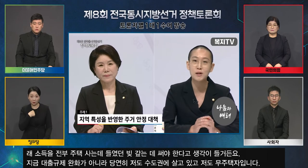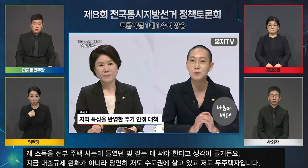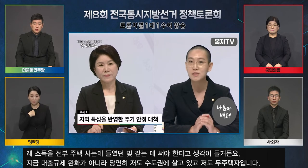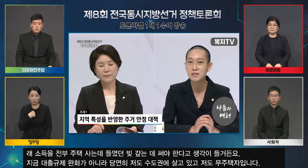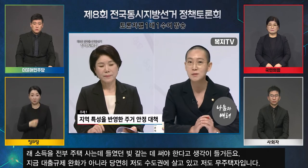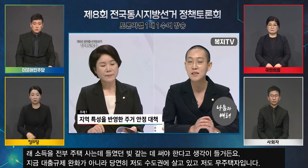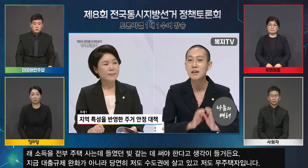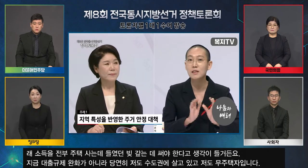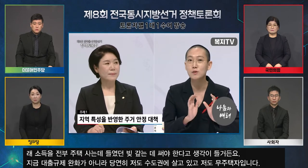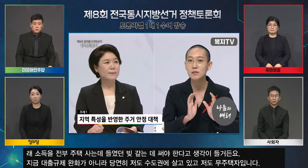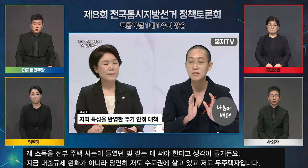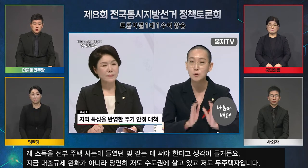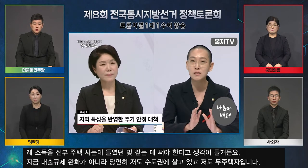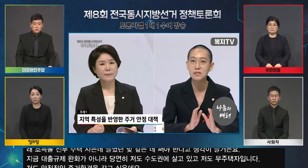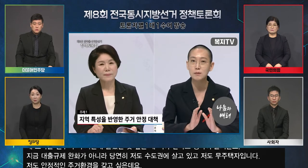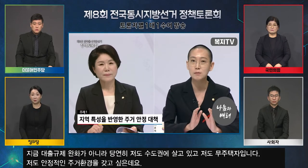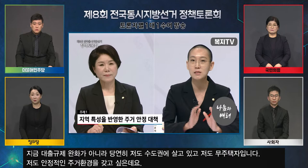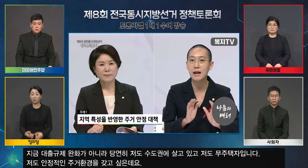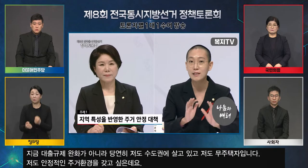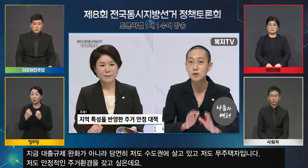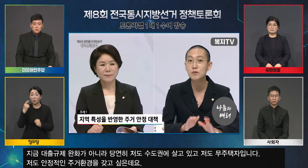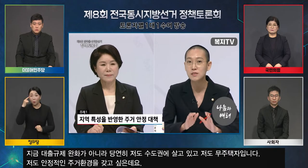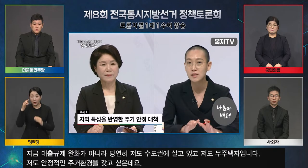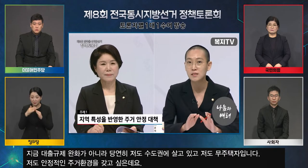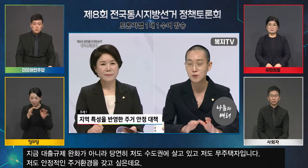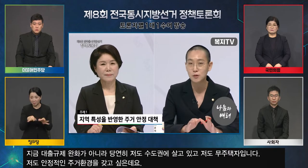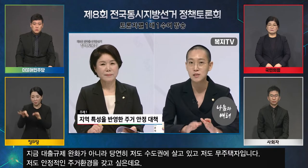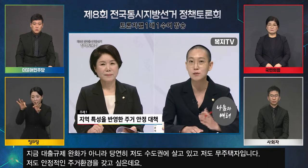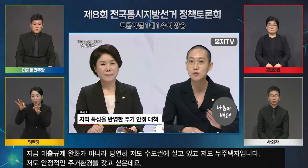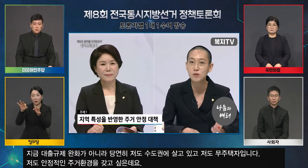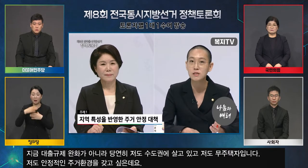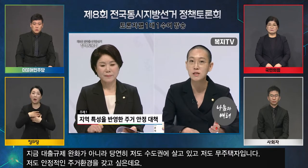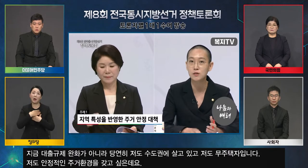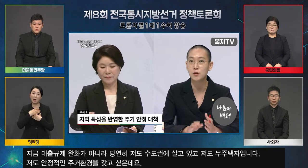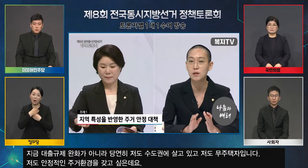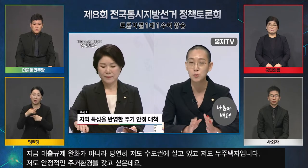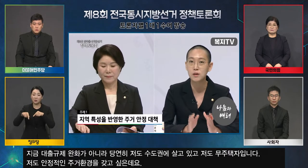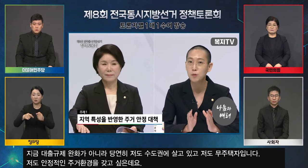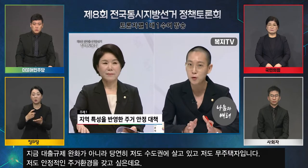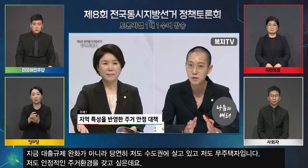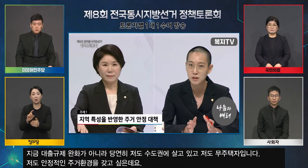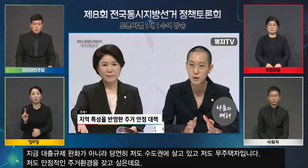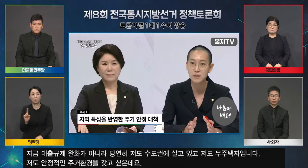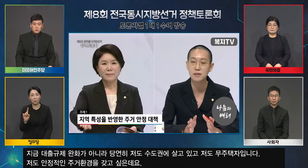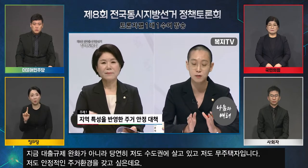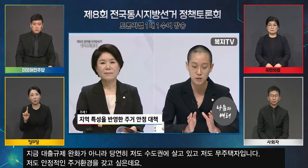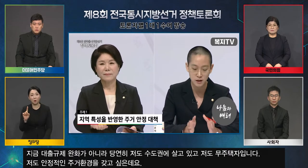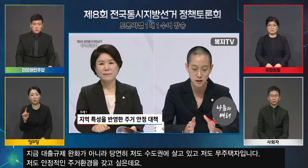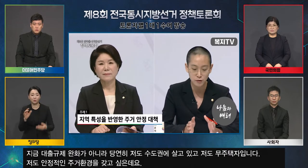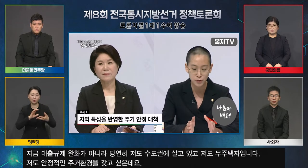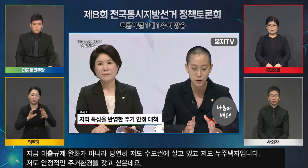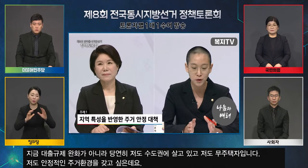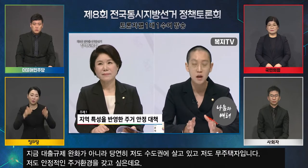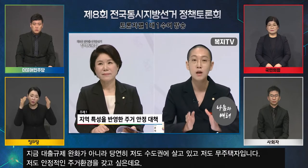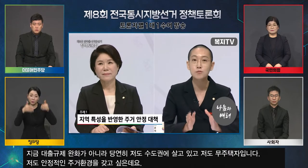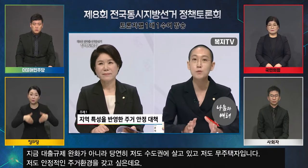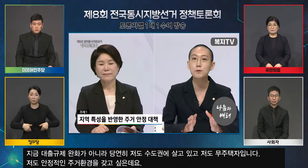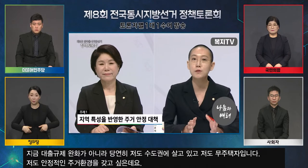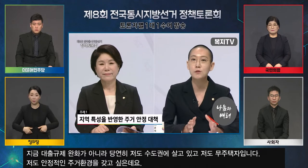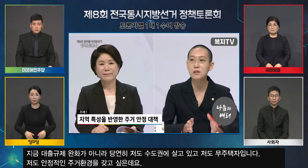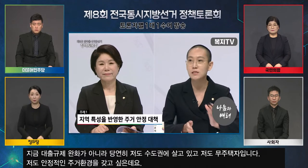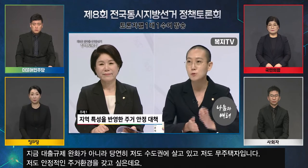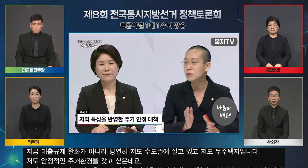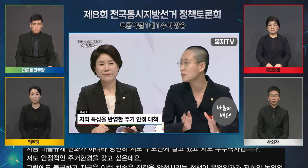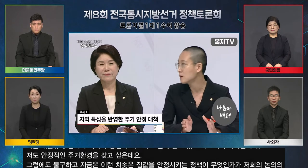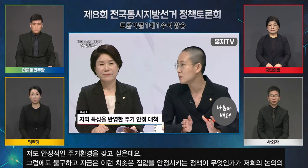그럼에도 불구하고 지금은 이런 치솟은 집값을 안정시키는 정책이 무엇인가가 저희의 논의에 포커스가 돼야 된다고 생각하고요. 그래서